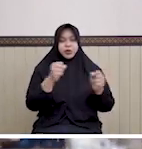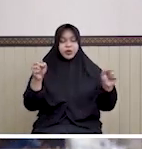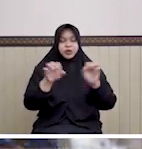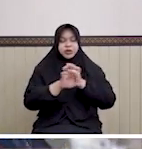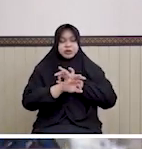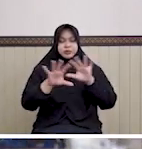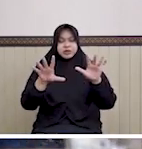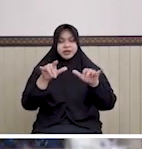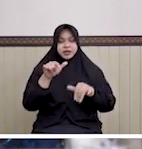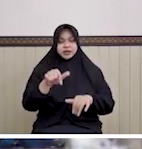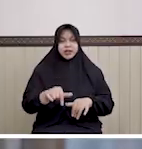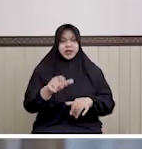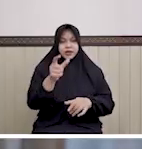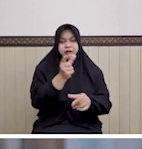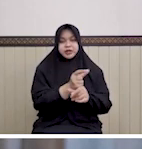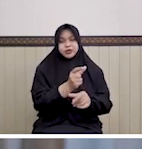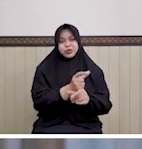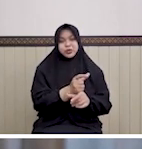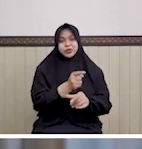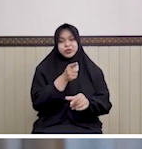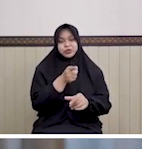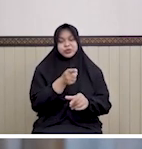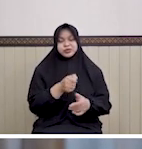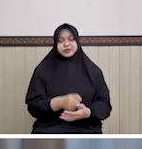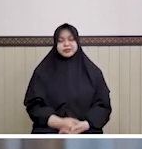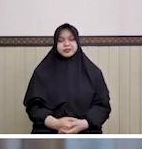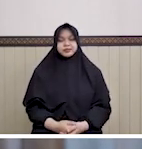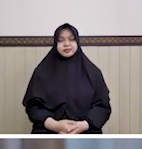jelas ya karenanya Karena Guru kelasnya